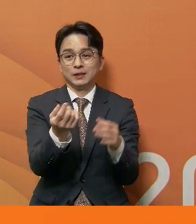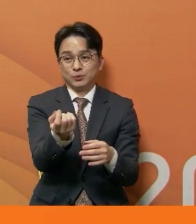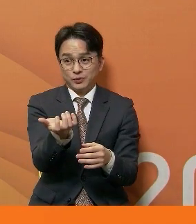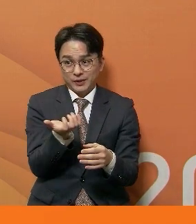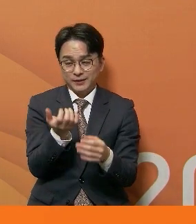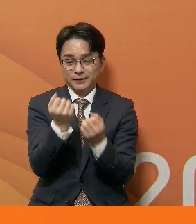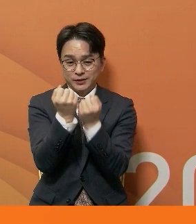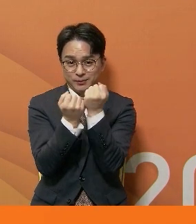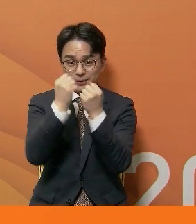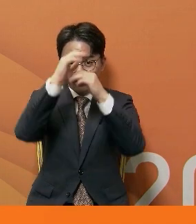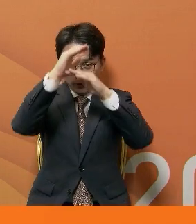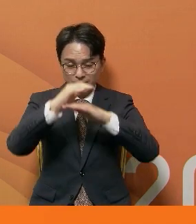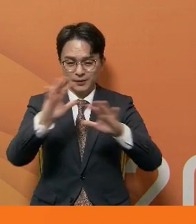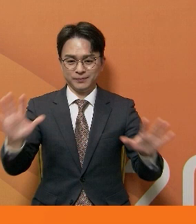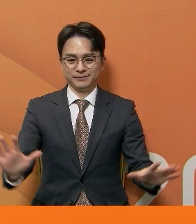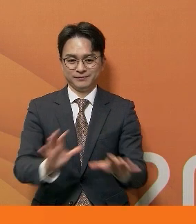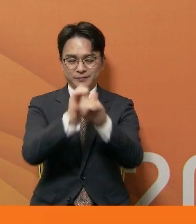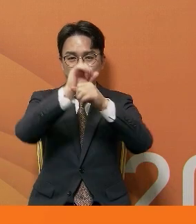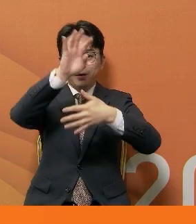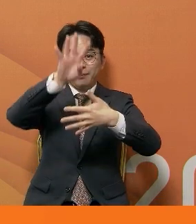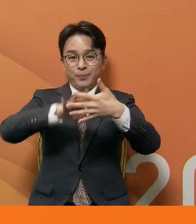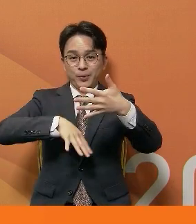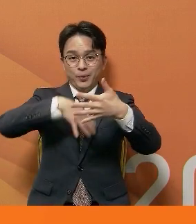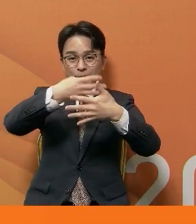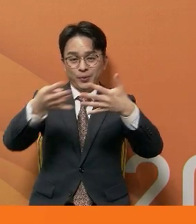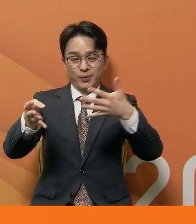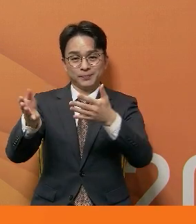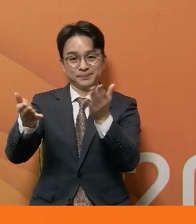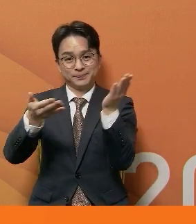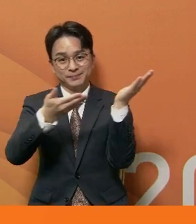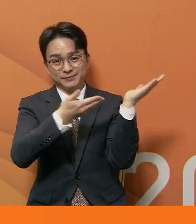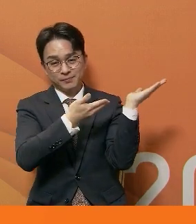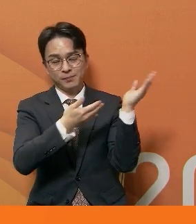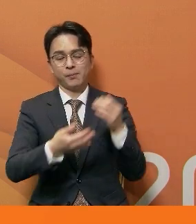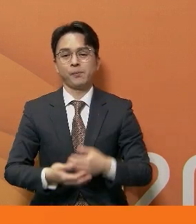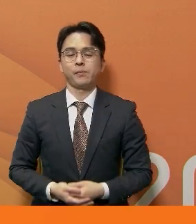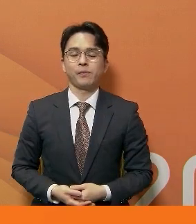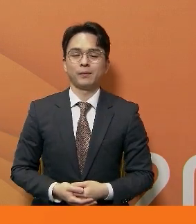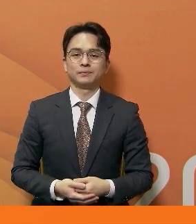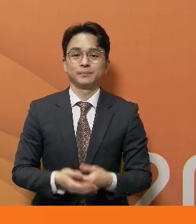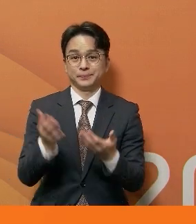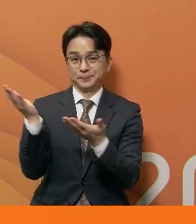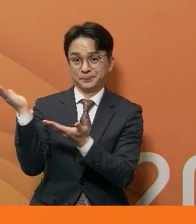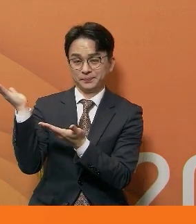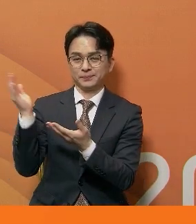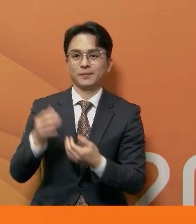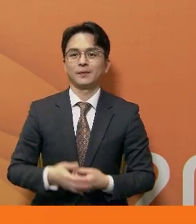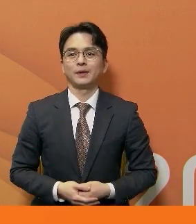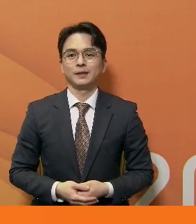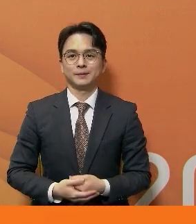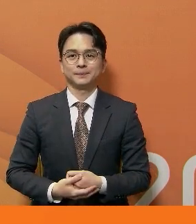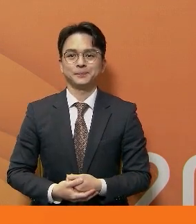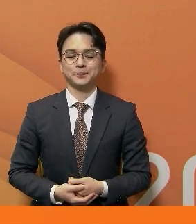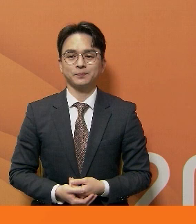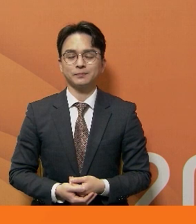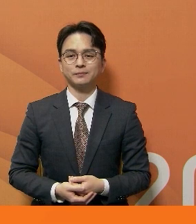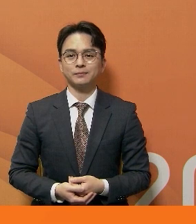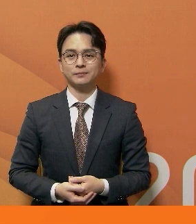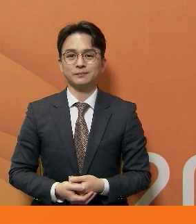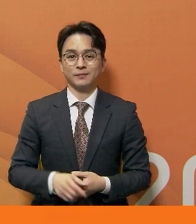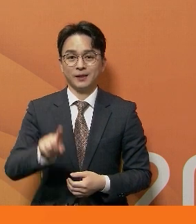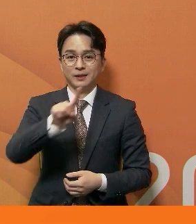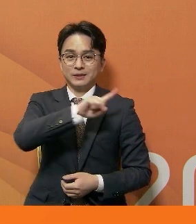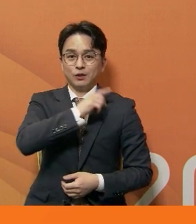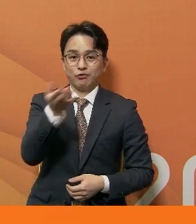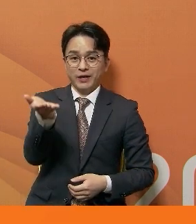방금 말씀드린 내용을 간단히 표로 정리하면 지금 그 화면에 나와 있는이 표와 같이 간단히 정리를 하실 수가 있는데요 맨